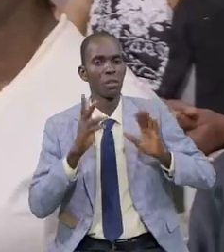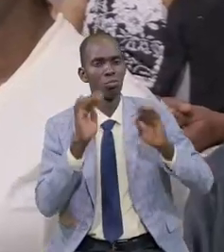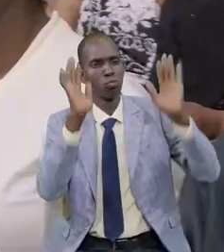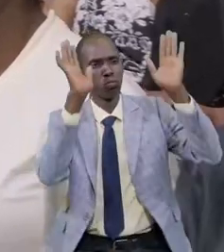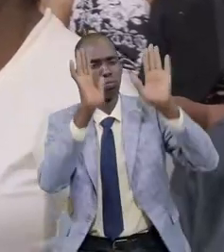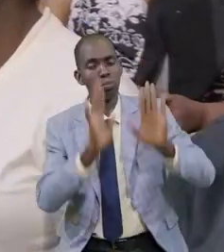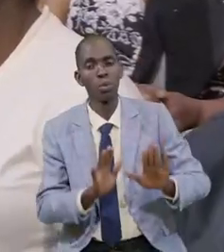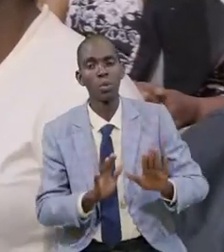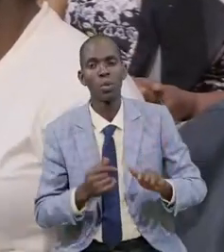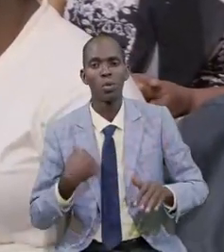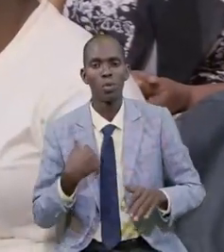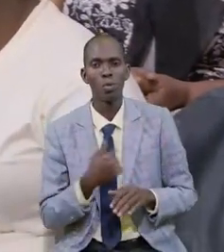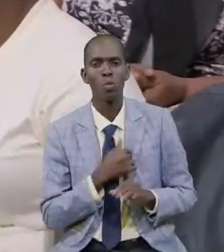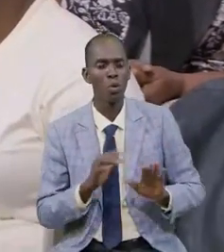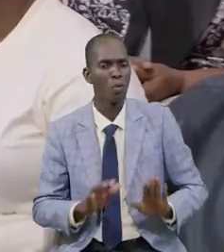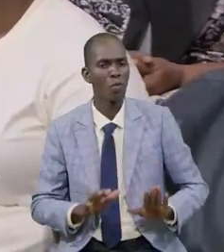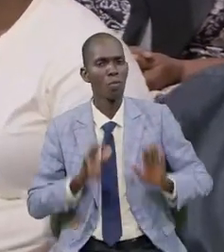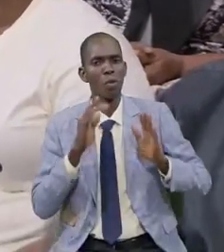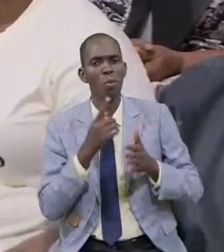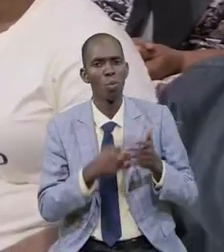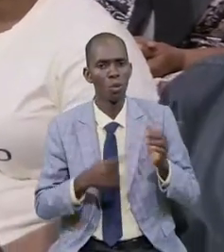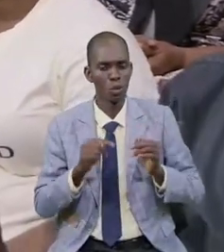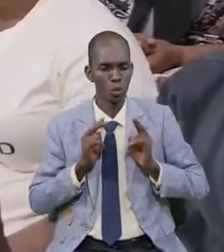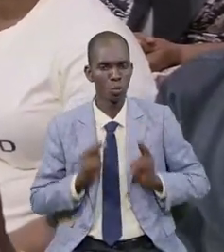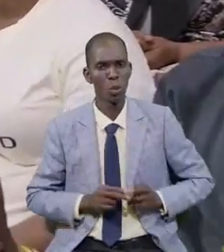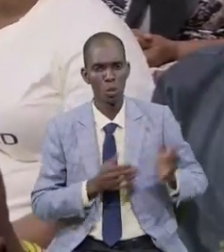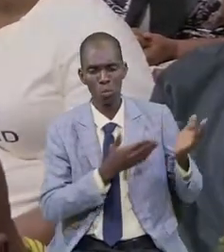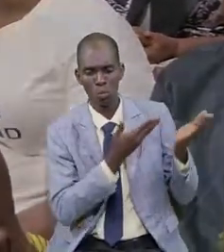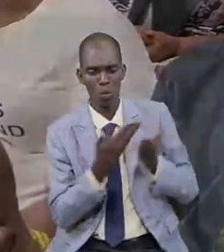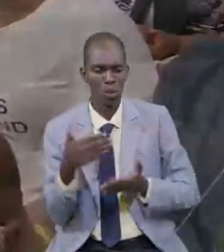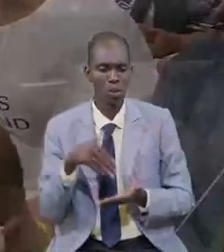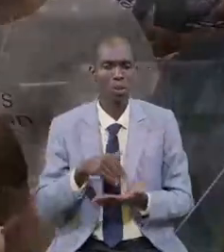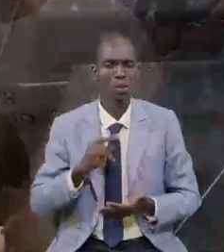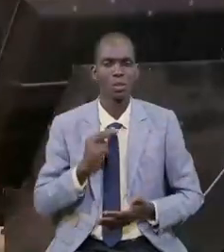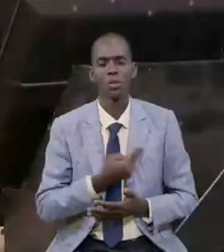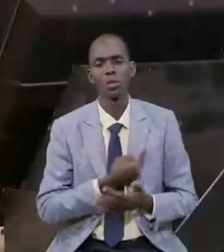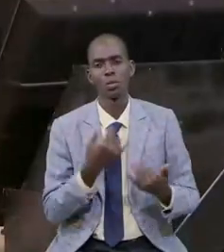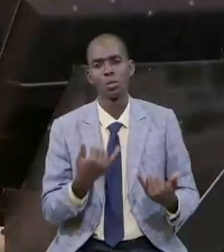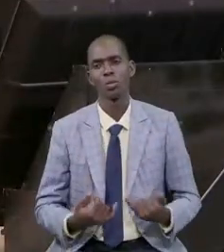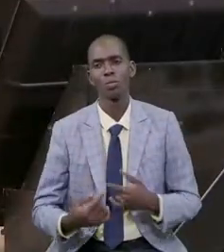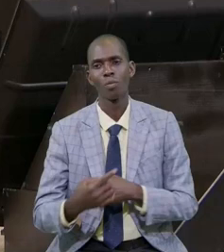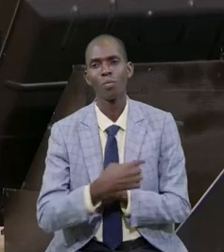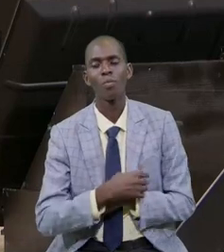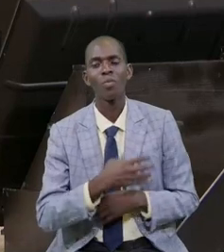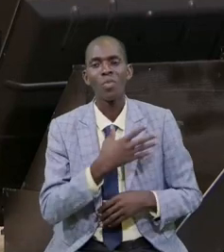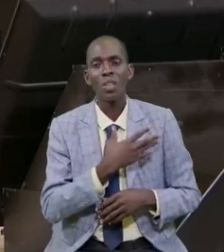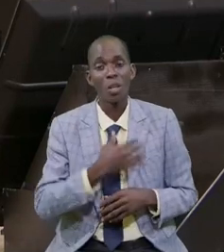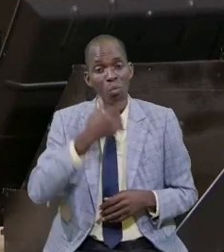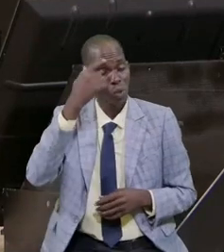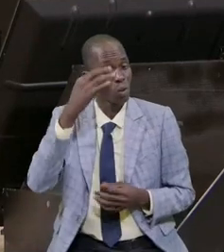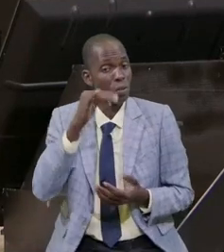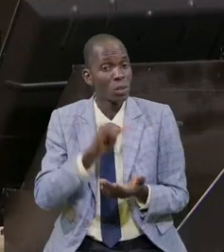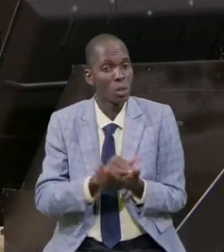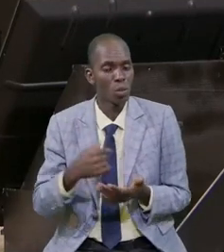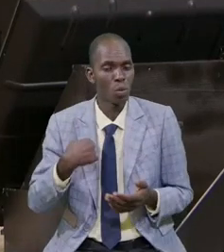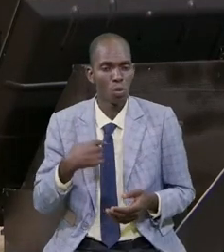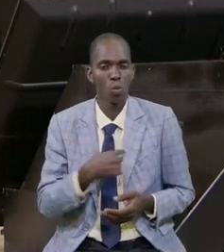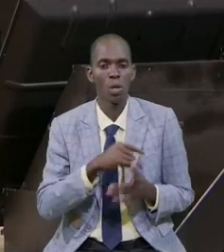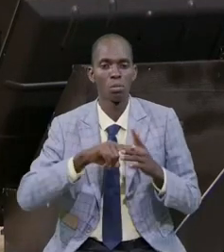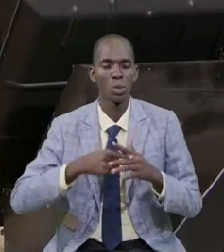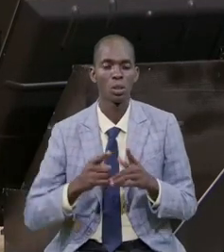la tempête des hommes et des femmes qui se soulèvent contre nous ce jour. À cause de cela, on